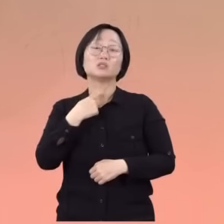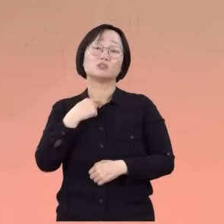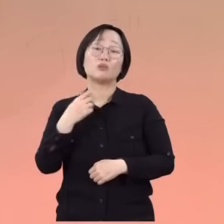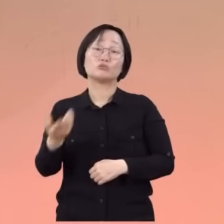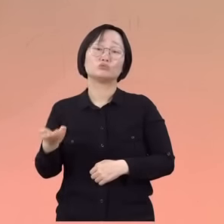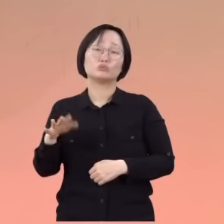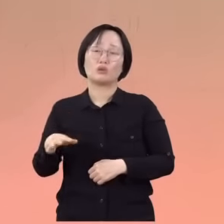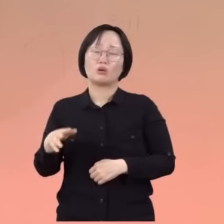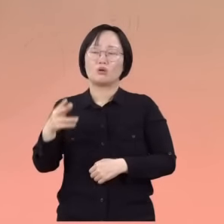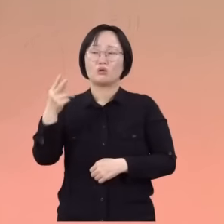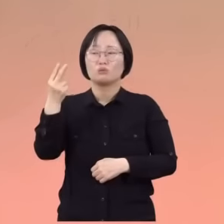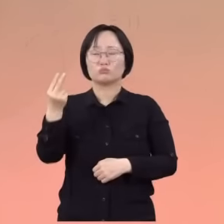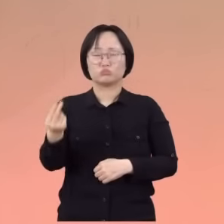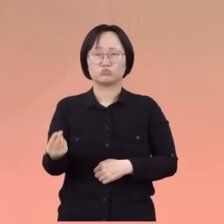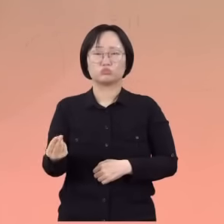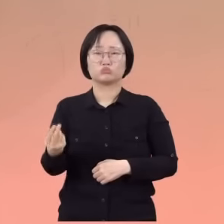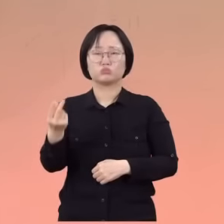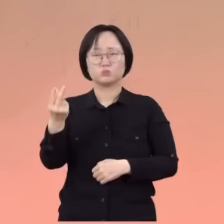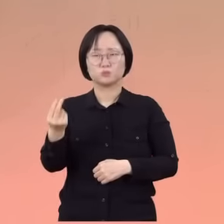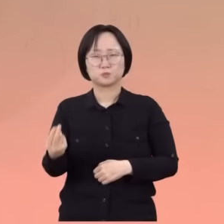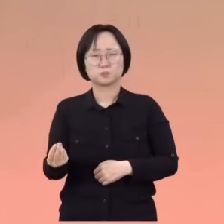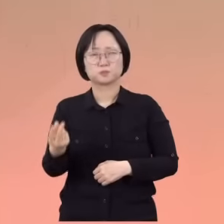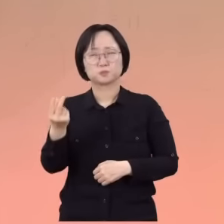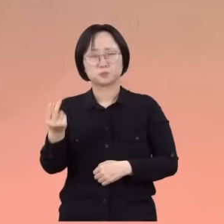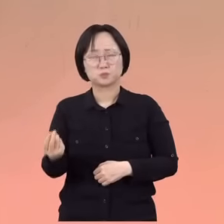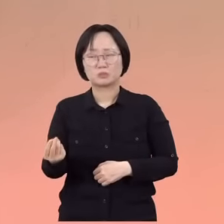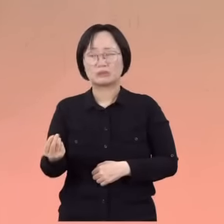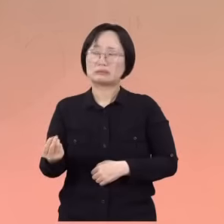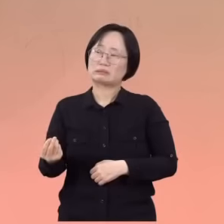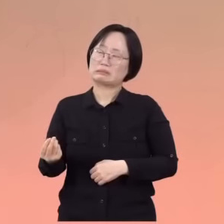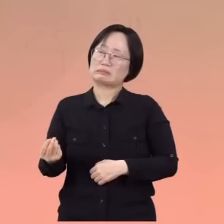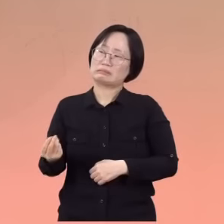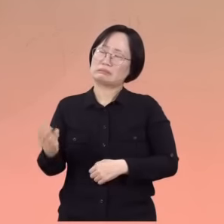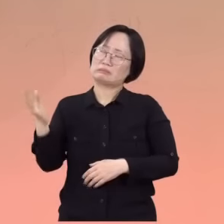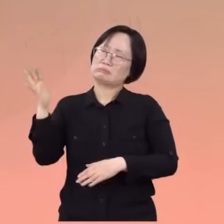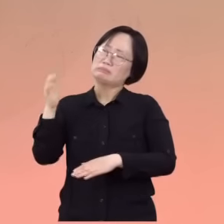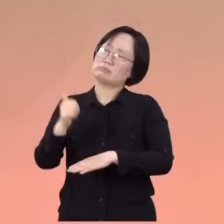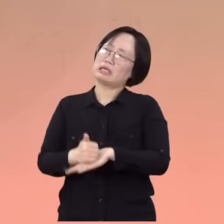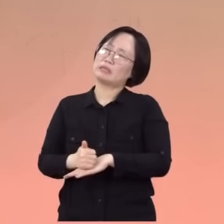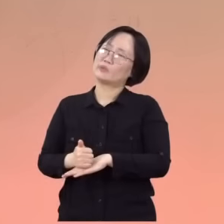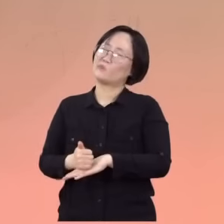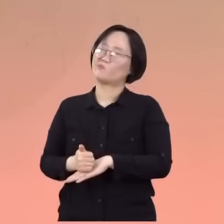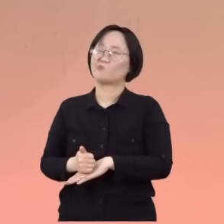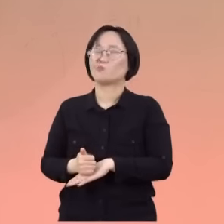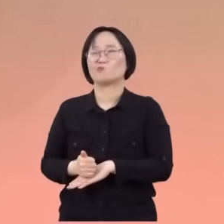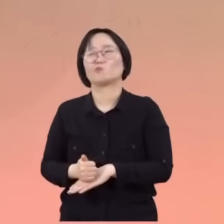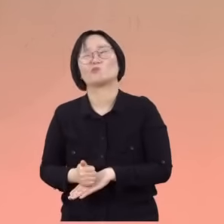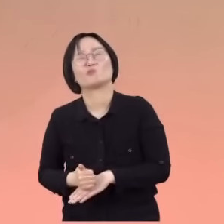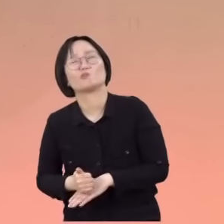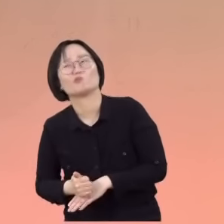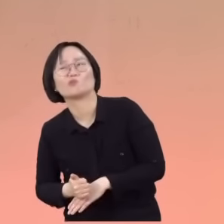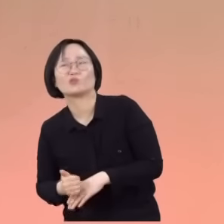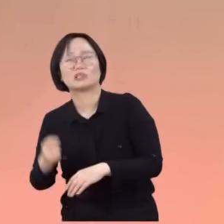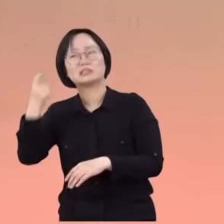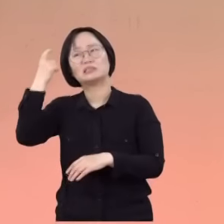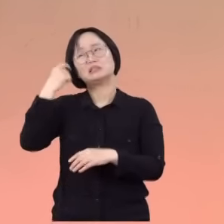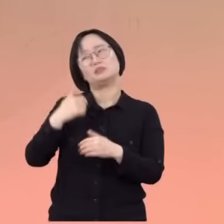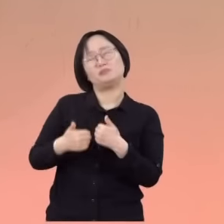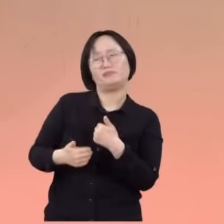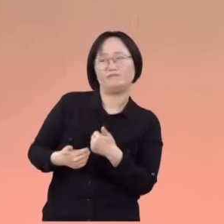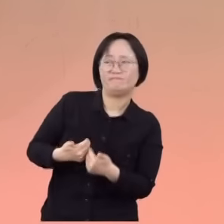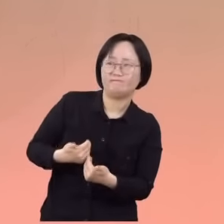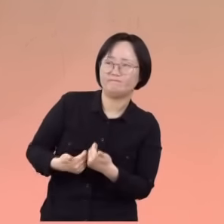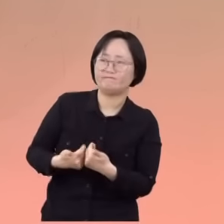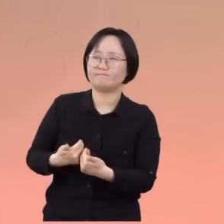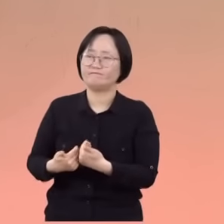대변을 대변을 쏴도 항상 마지막에 뭐가 이렇게 남아 있는 것처럼 찝찝하게 잠에서 깨요